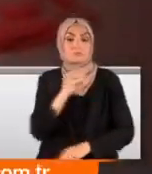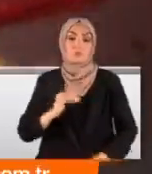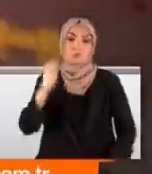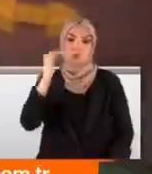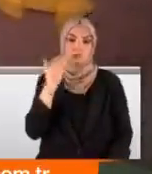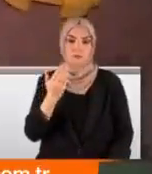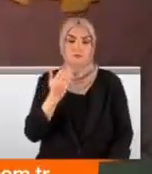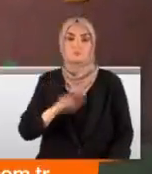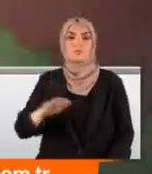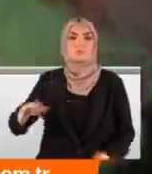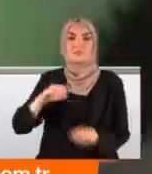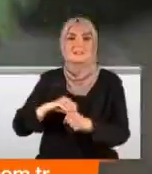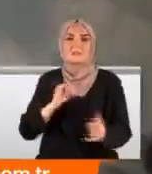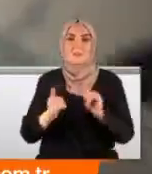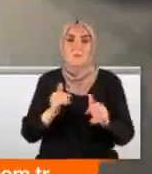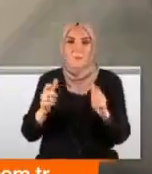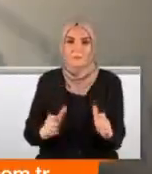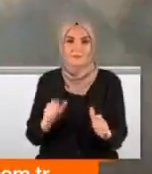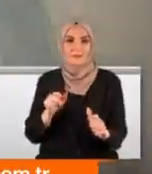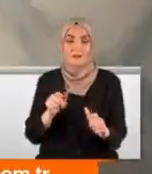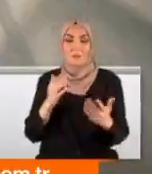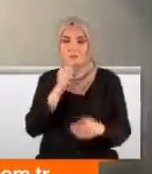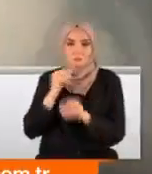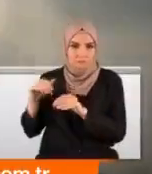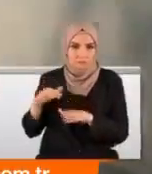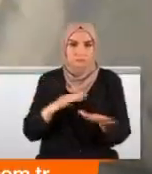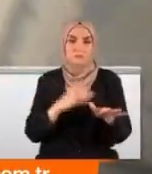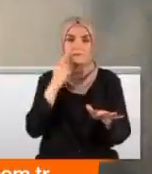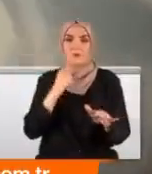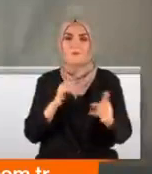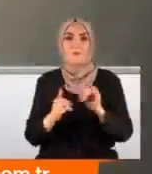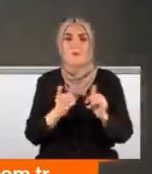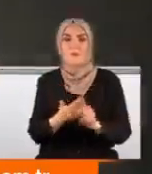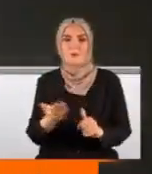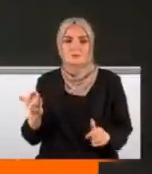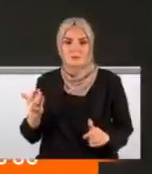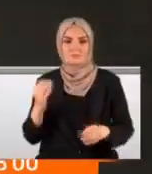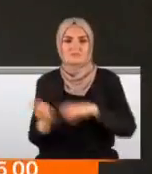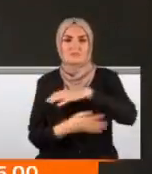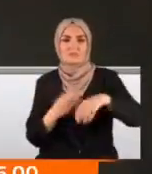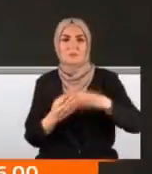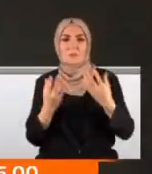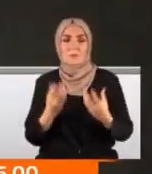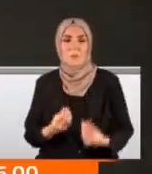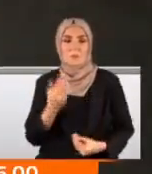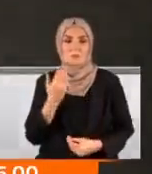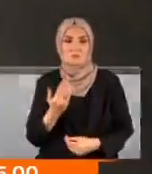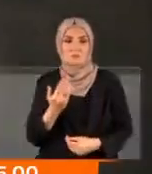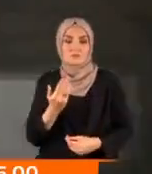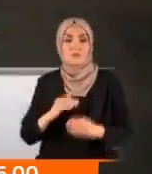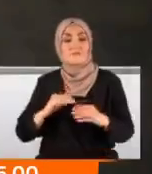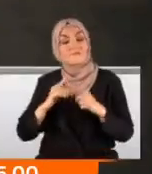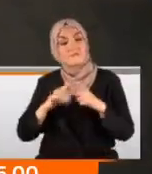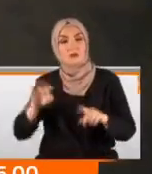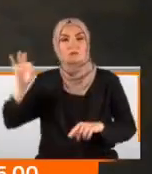oyun alanıydı. Suların basmasıyla birlikte oyuncakları işte gördüğünüz gibi yerle bir olmuş durumda. Aynı zamanda farklı